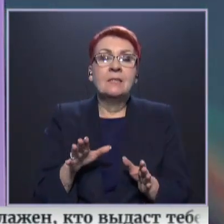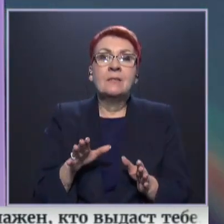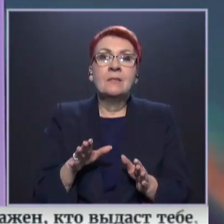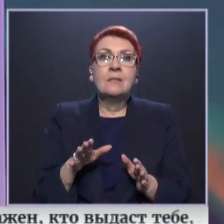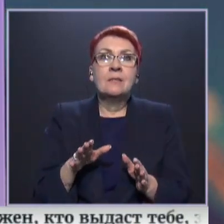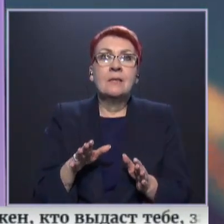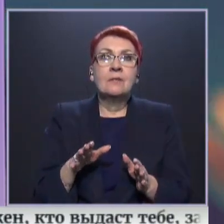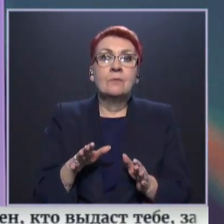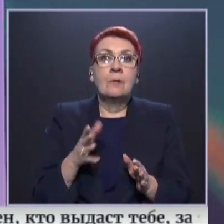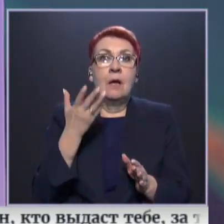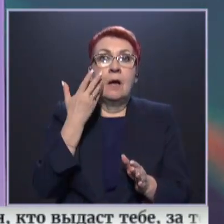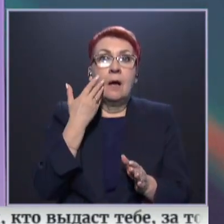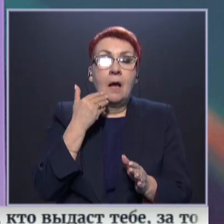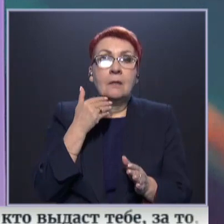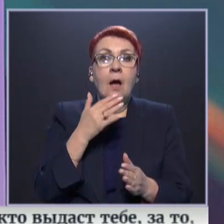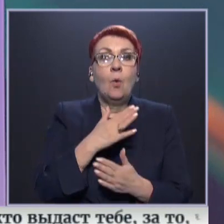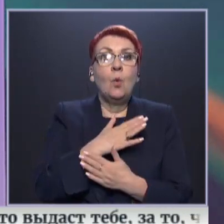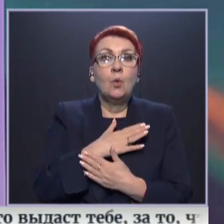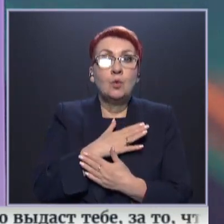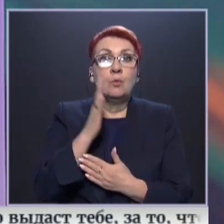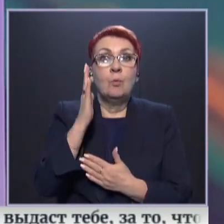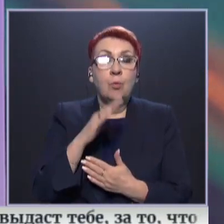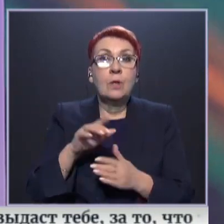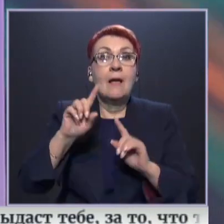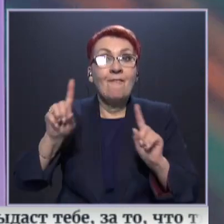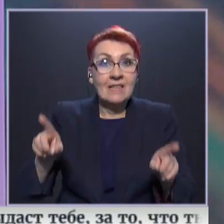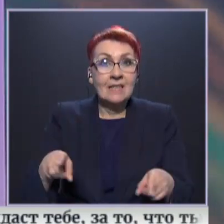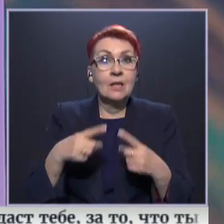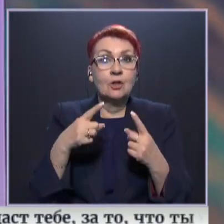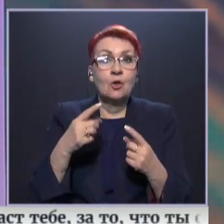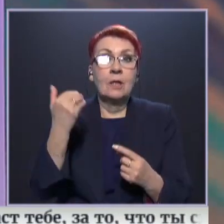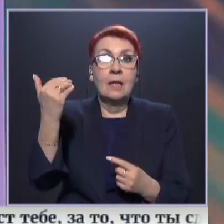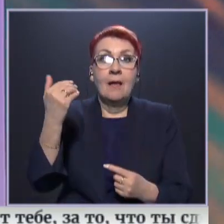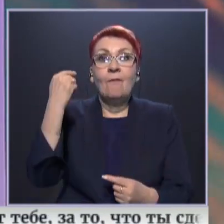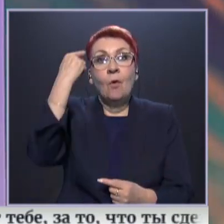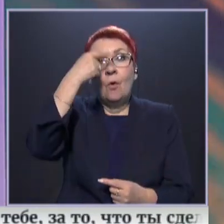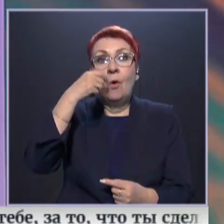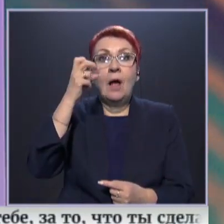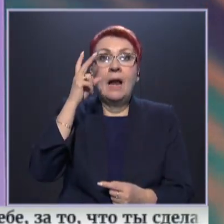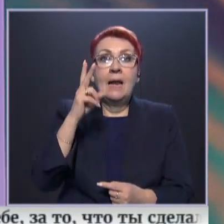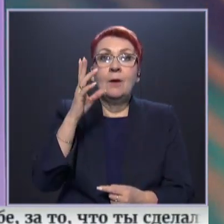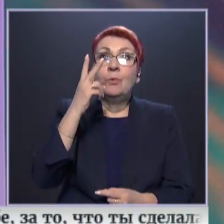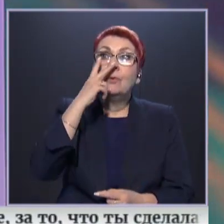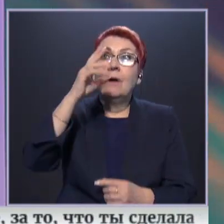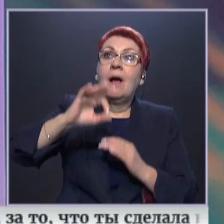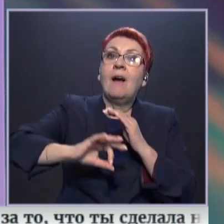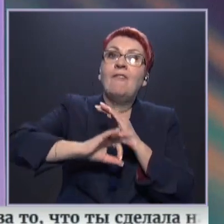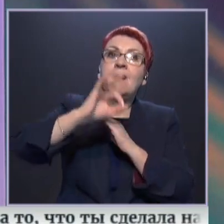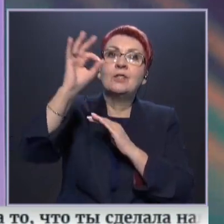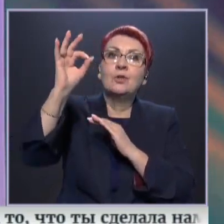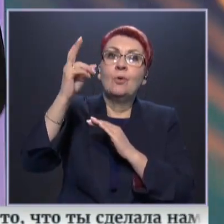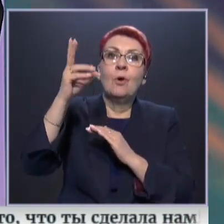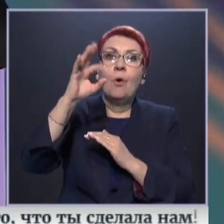поэтому, когда усопший телесно будет воскрешен, то его лик будет истреблен к востоку, ко